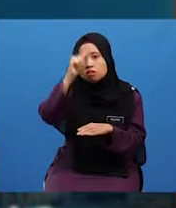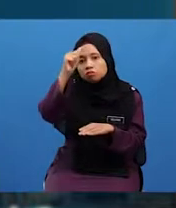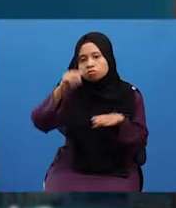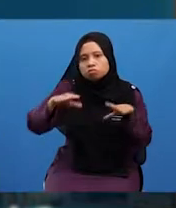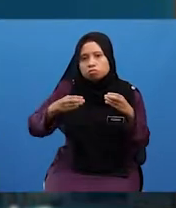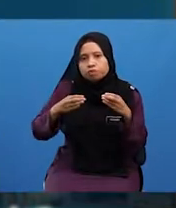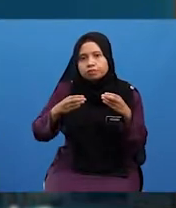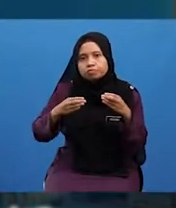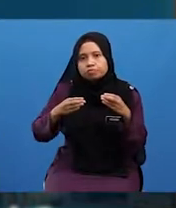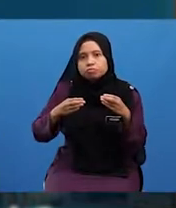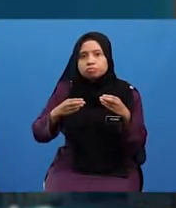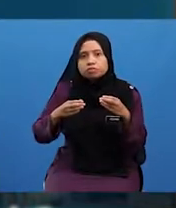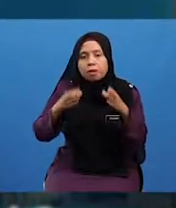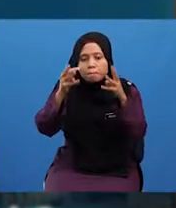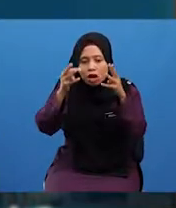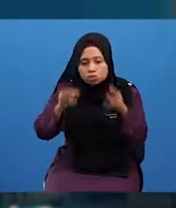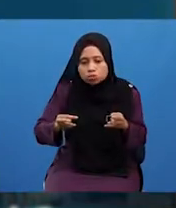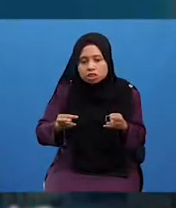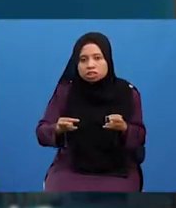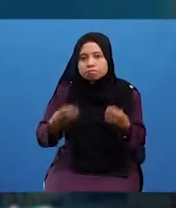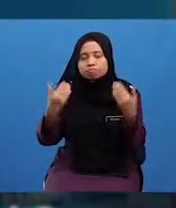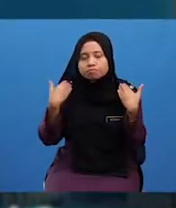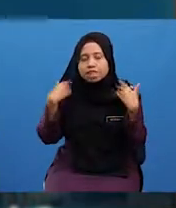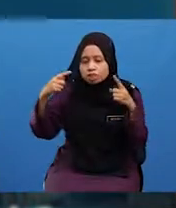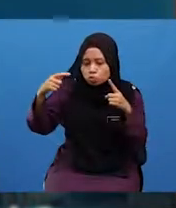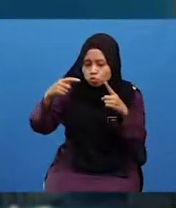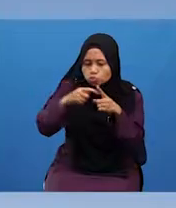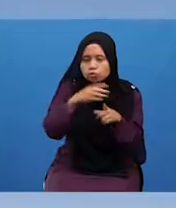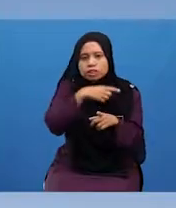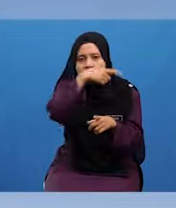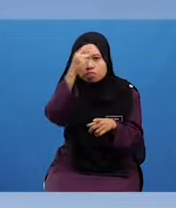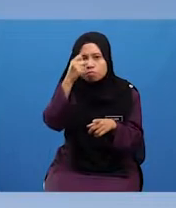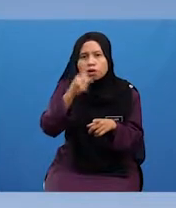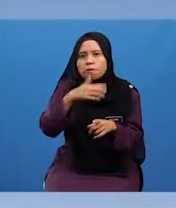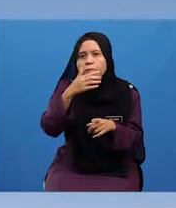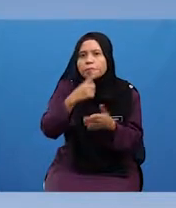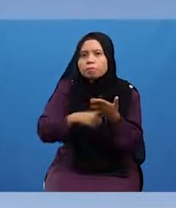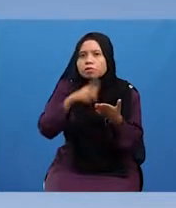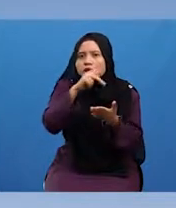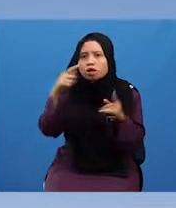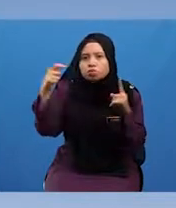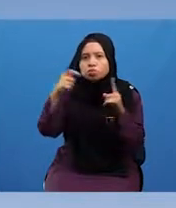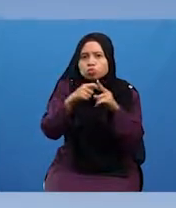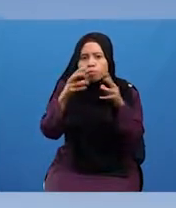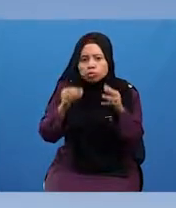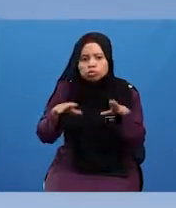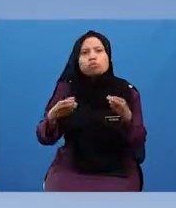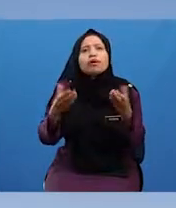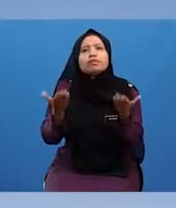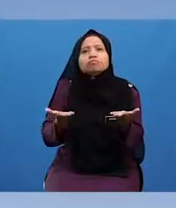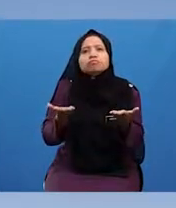SWT mencipta manusia ada tujuannya. Apakah tujuan manusia